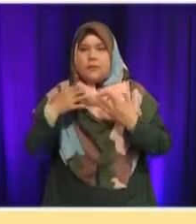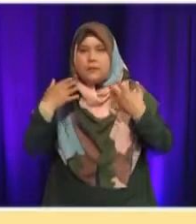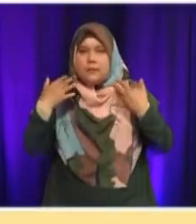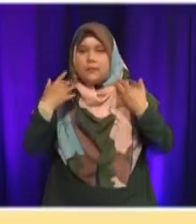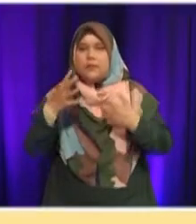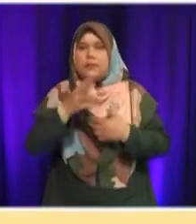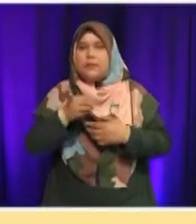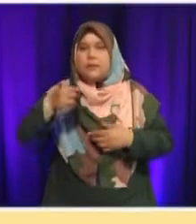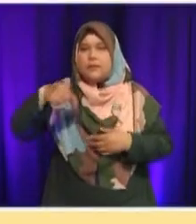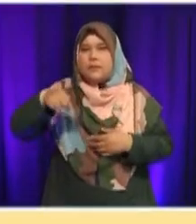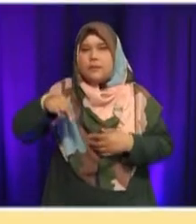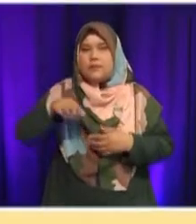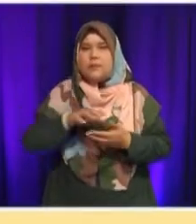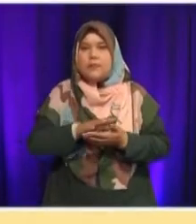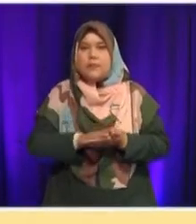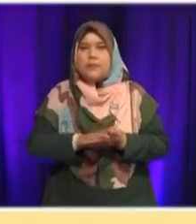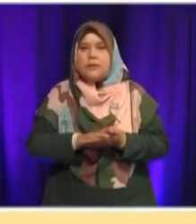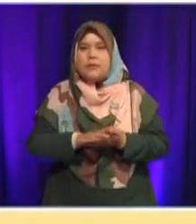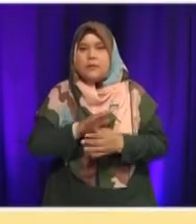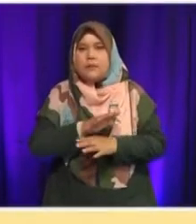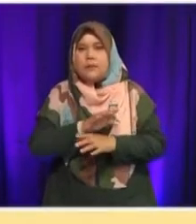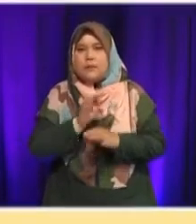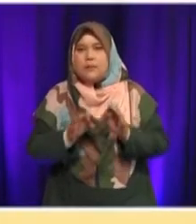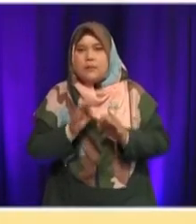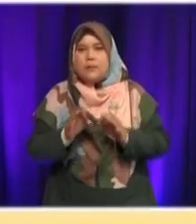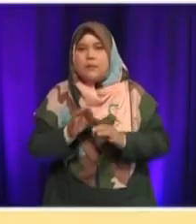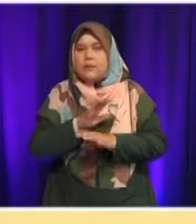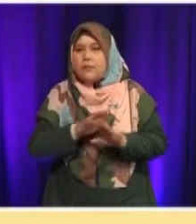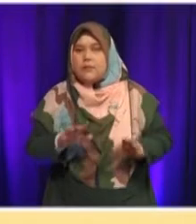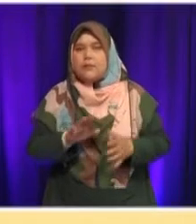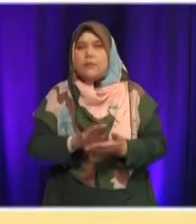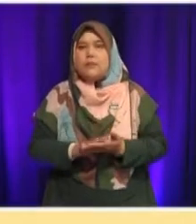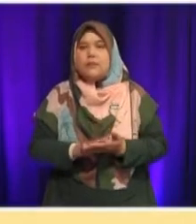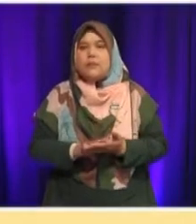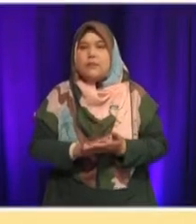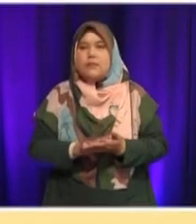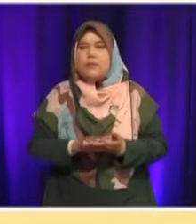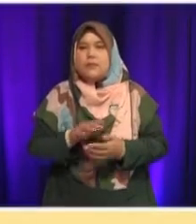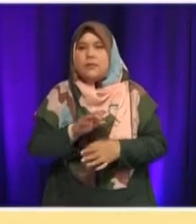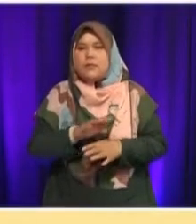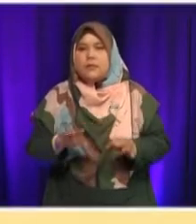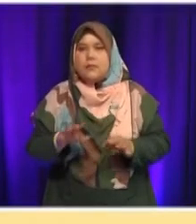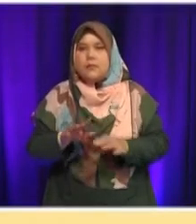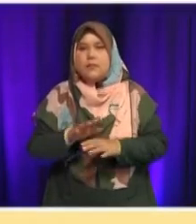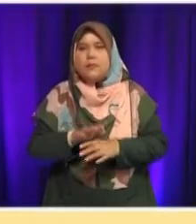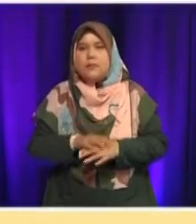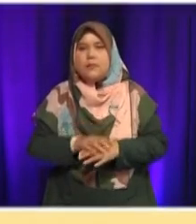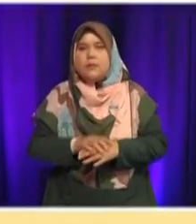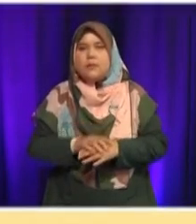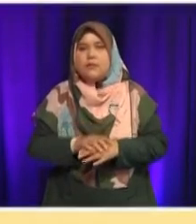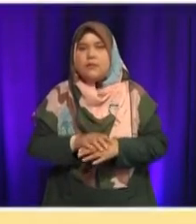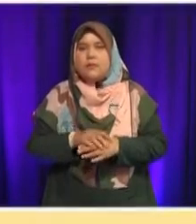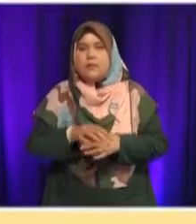berkualiti kalau tidak Nanti produk tidak dapat mencapai standar yang diinginkan lah dan seterusnya